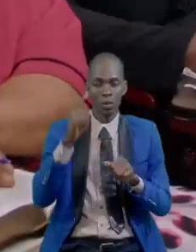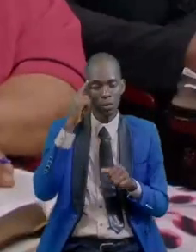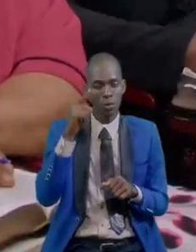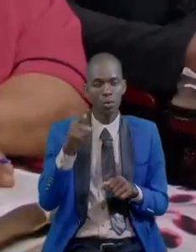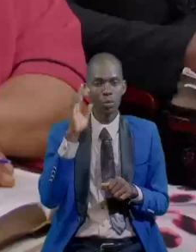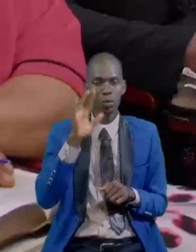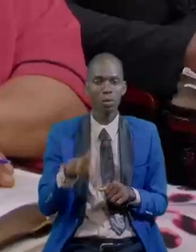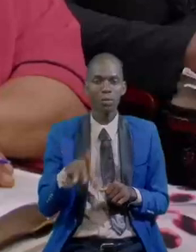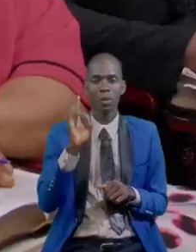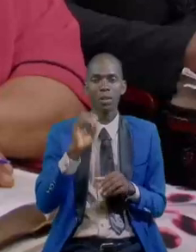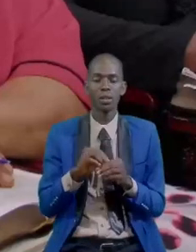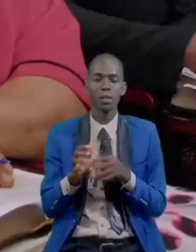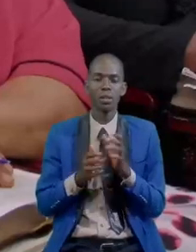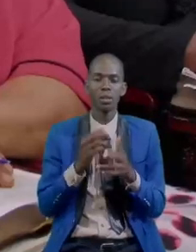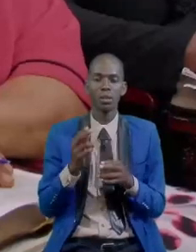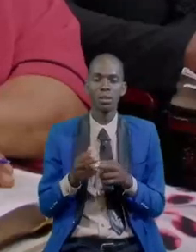Jésus.